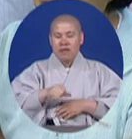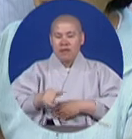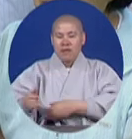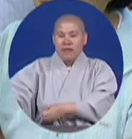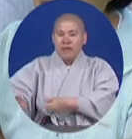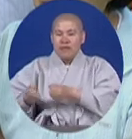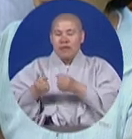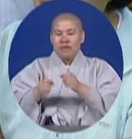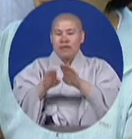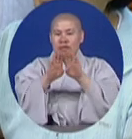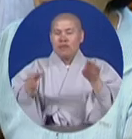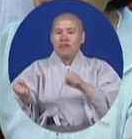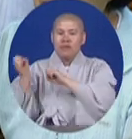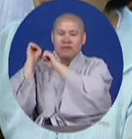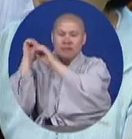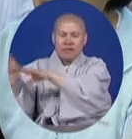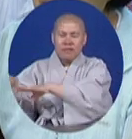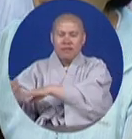던졌대요.